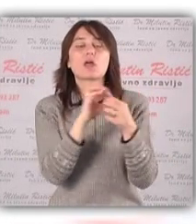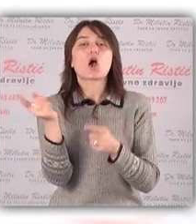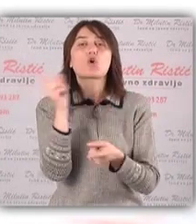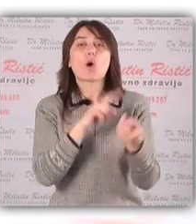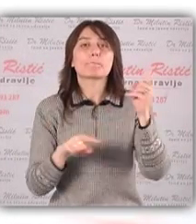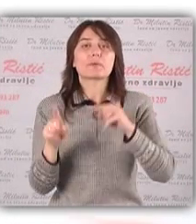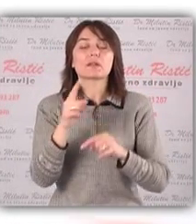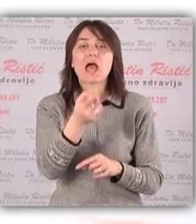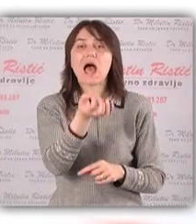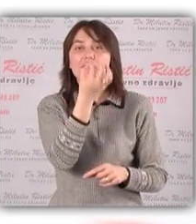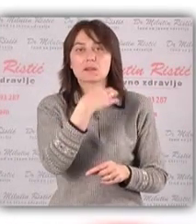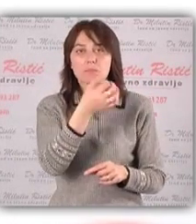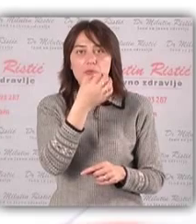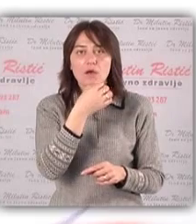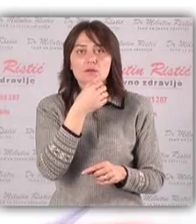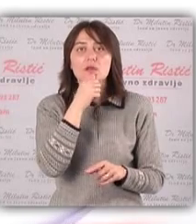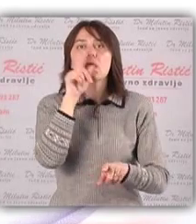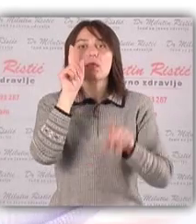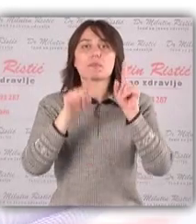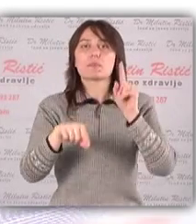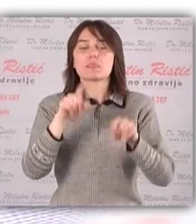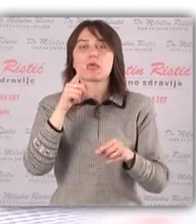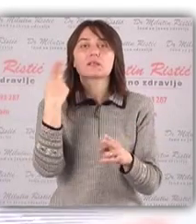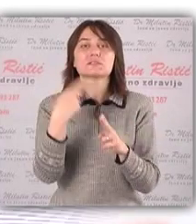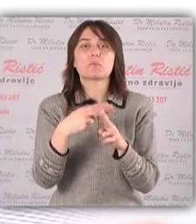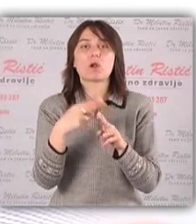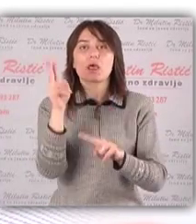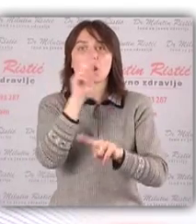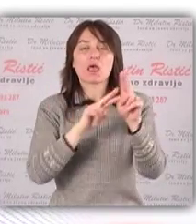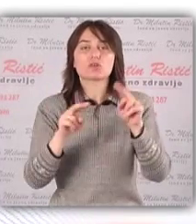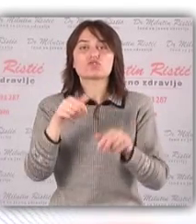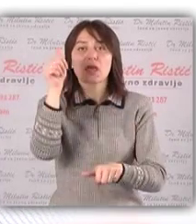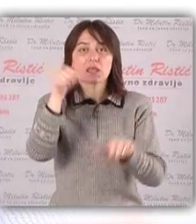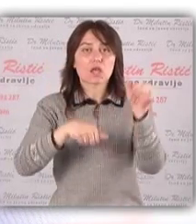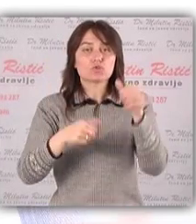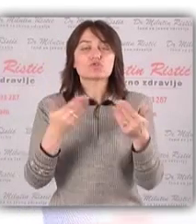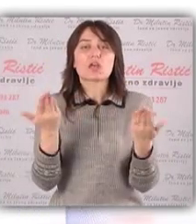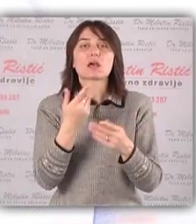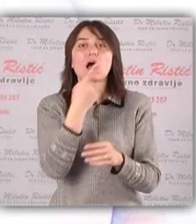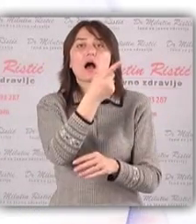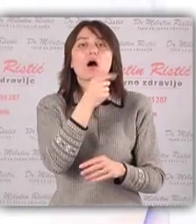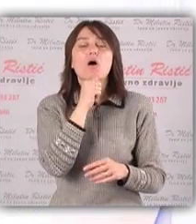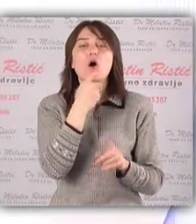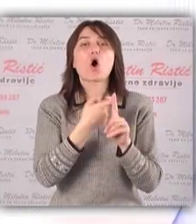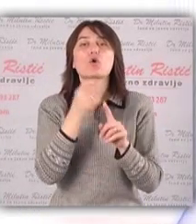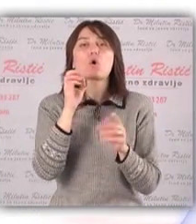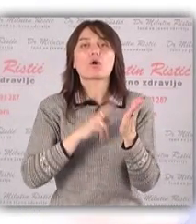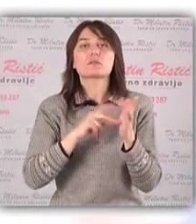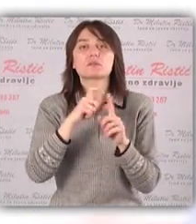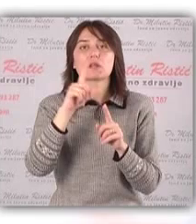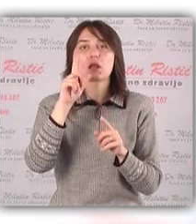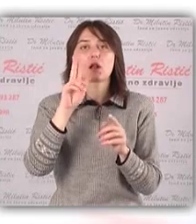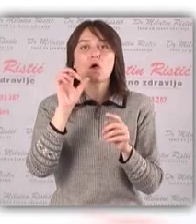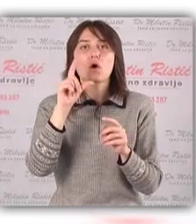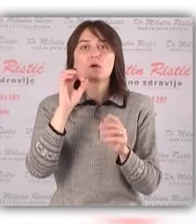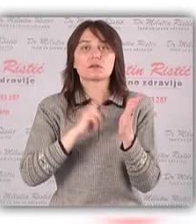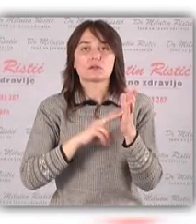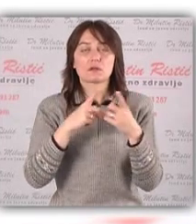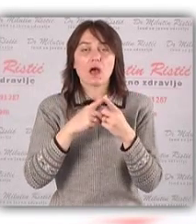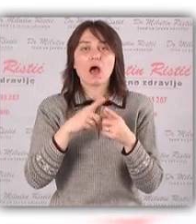Lečenje je najčešće kombinovana antibiotska terapija, neke se bolesti leče hiruškim, kao što su kondilomi, hiruškim